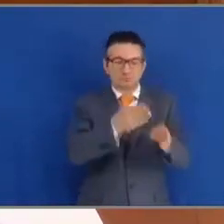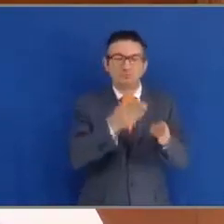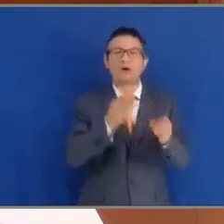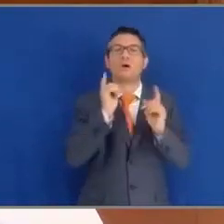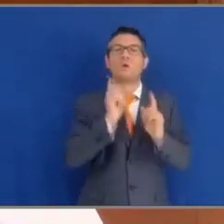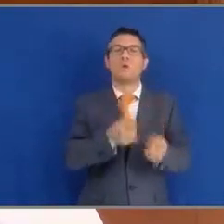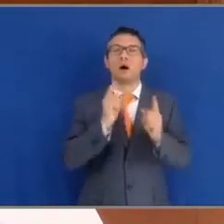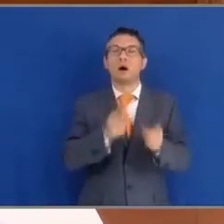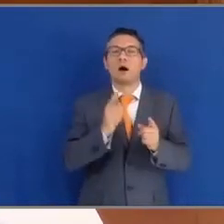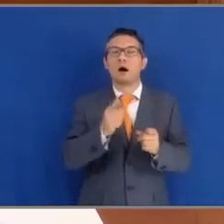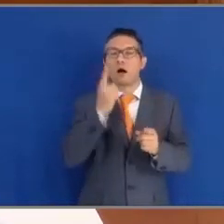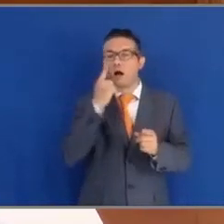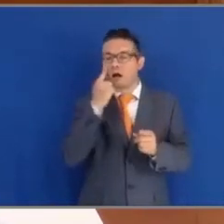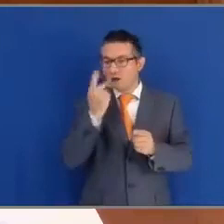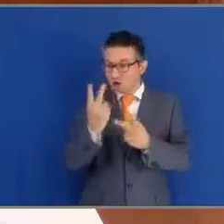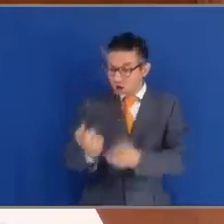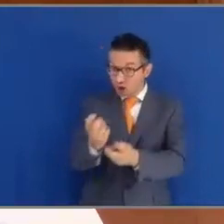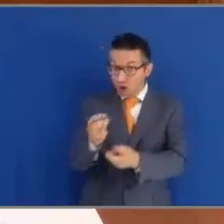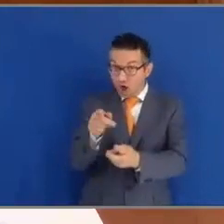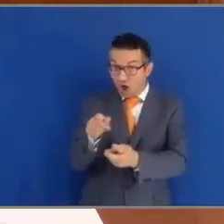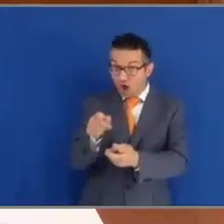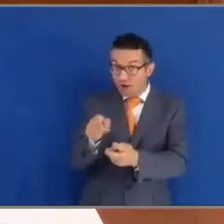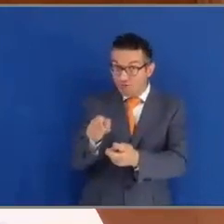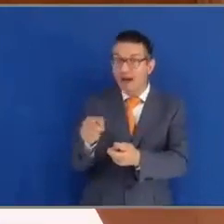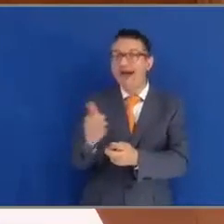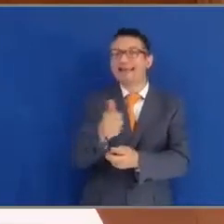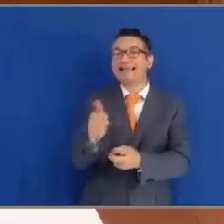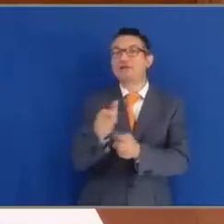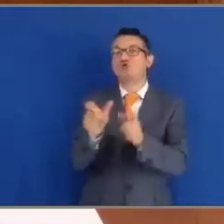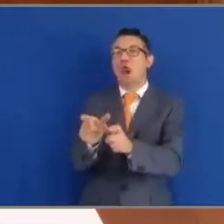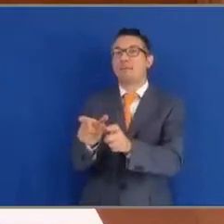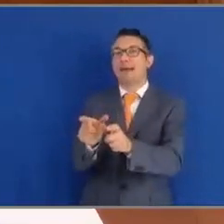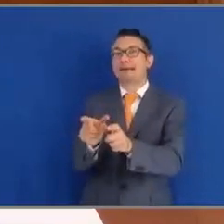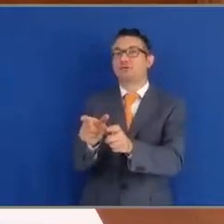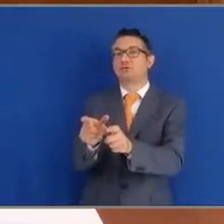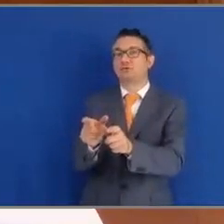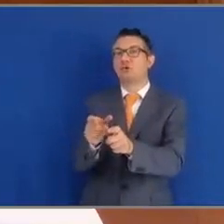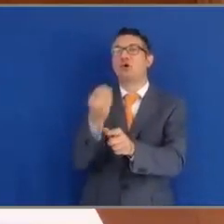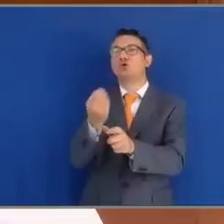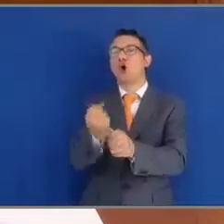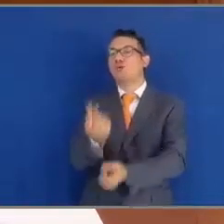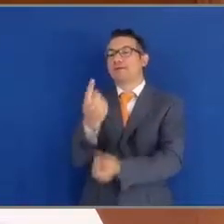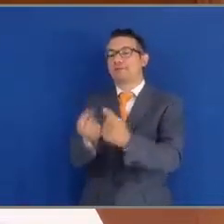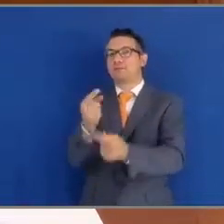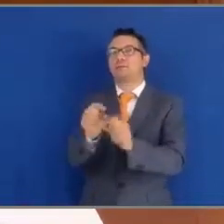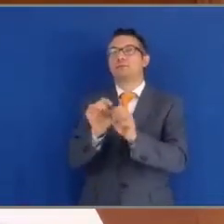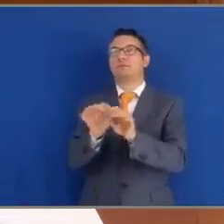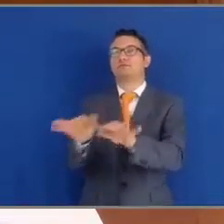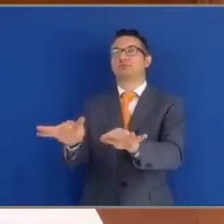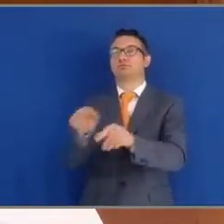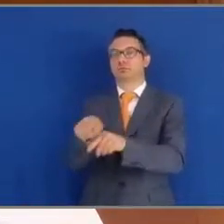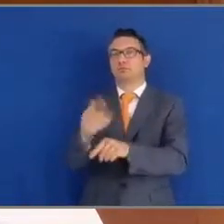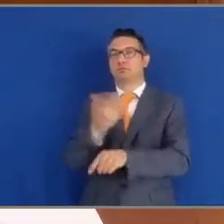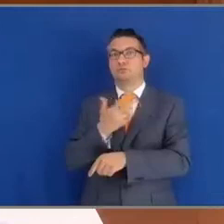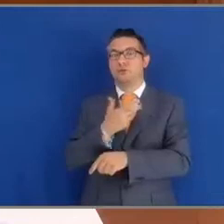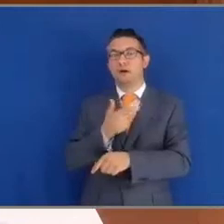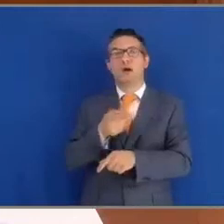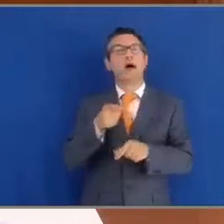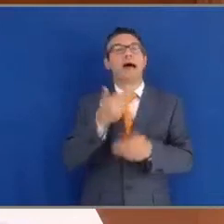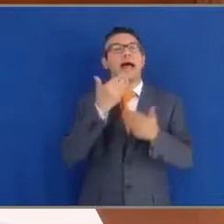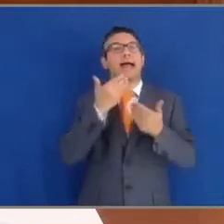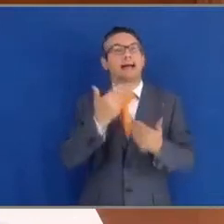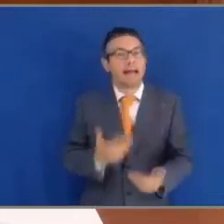tracciamento, isolamento e verifica lì dove ci sono i focolai. Questo è possibile realizzarlo con una